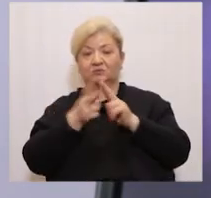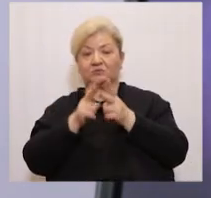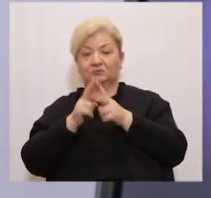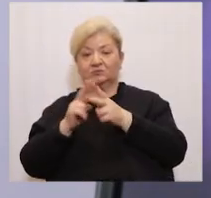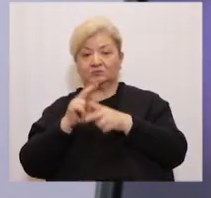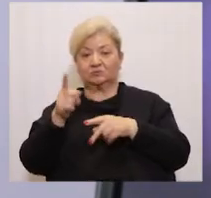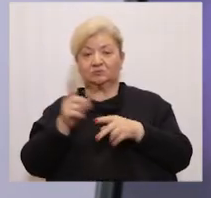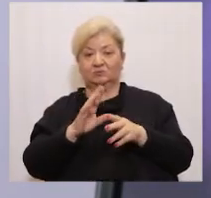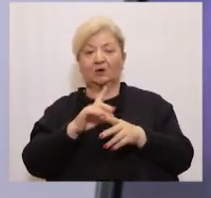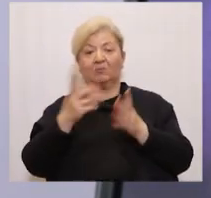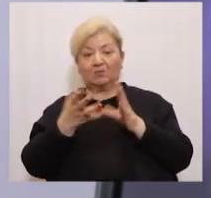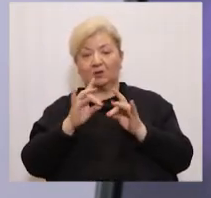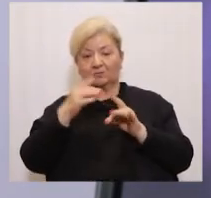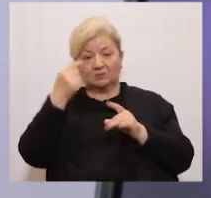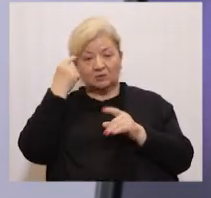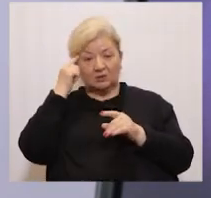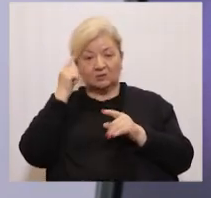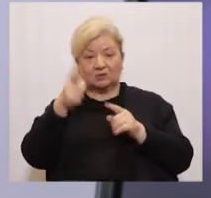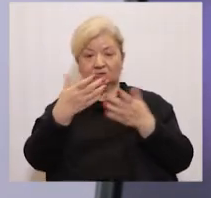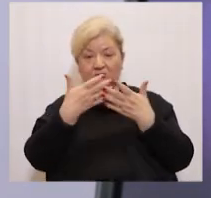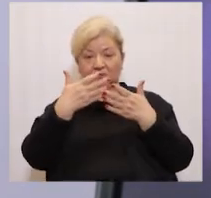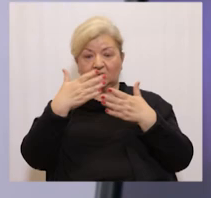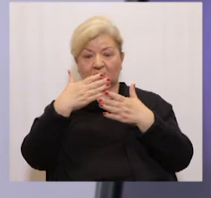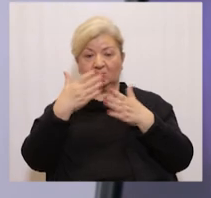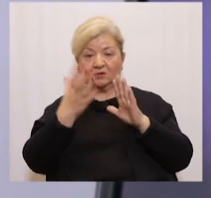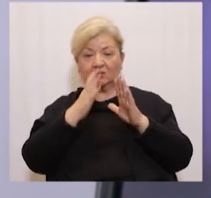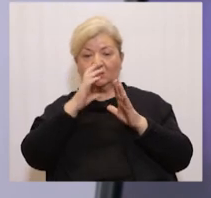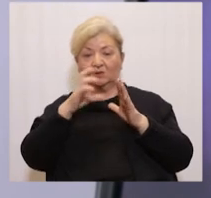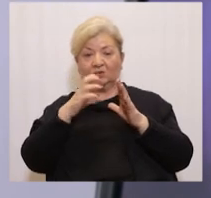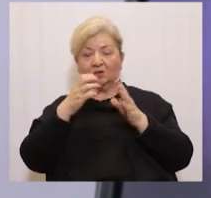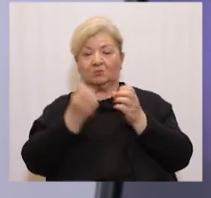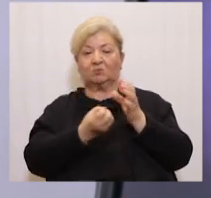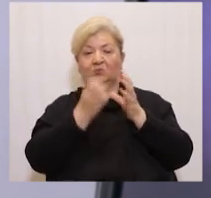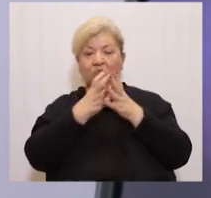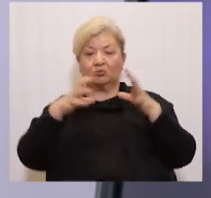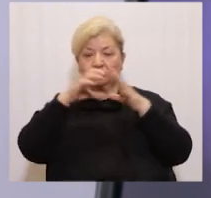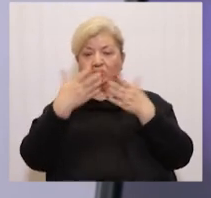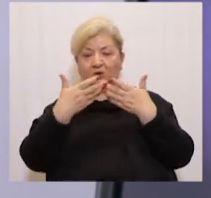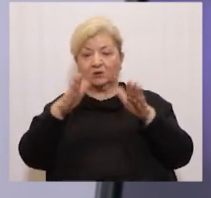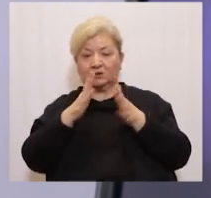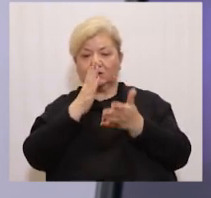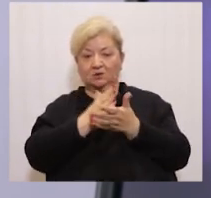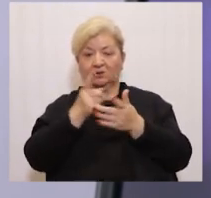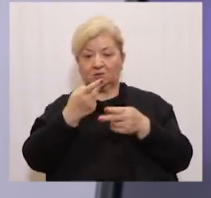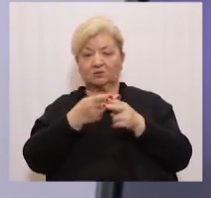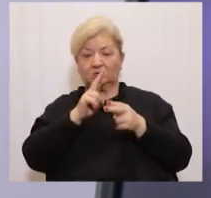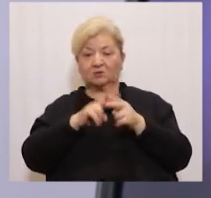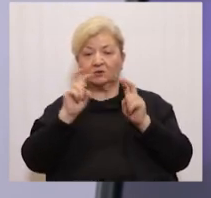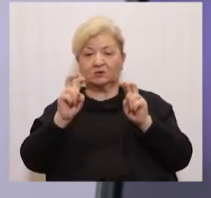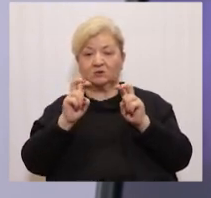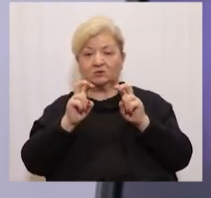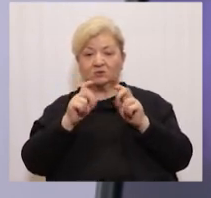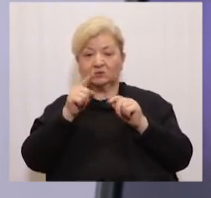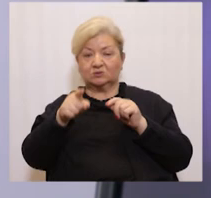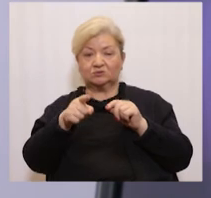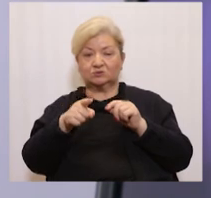სამივე ცვლადი იცვლება. მაგრამ დავფიქრდეთ, ეს ღიაა, ხო? ჩვენი საჰაერო ბუშტი. რადგან ღიაა, ეს ნიშნავს,